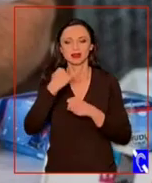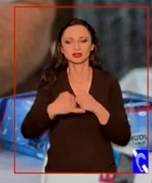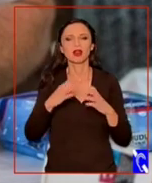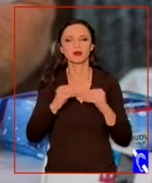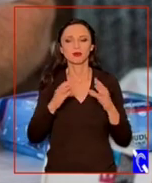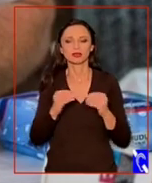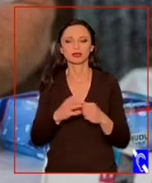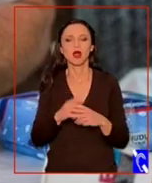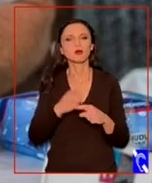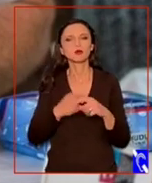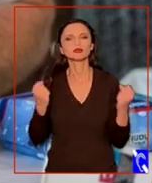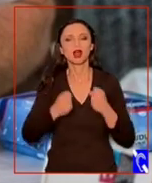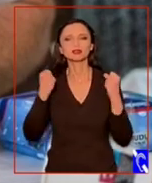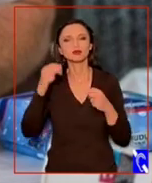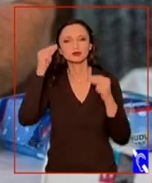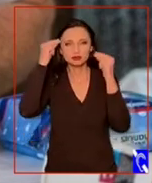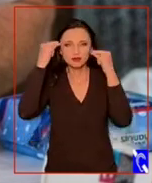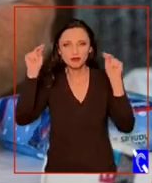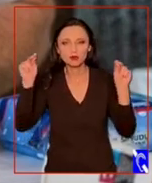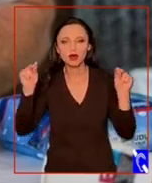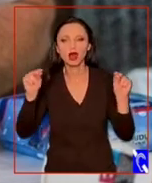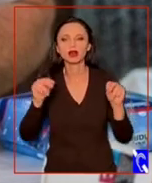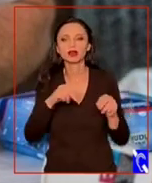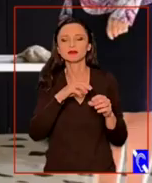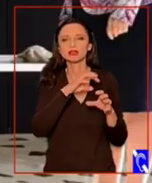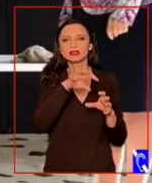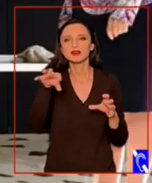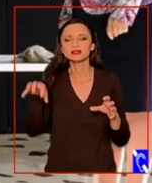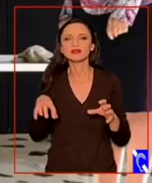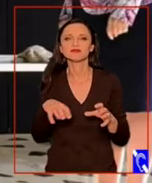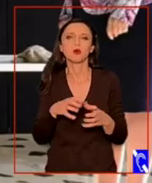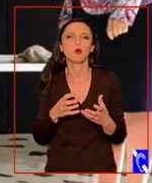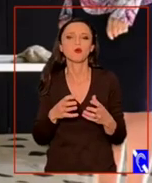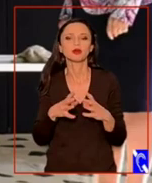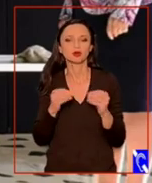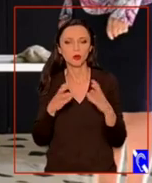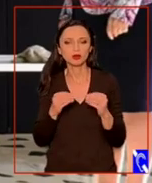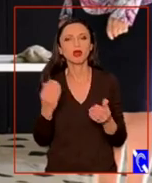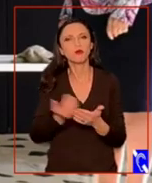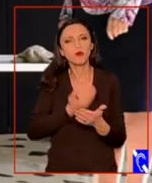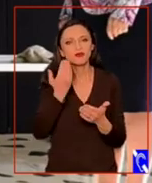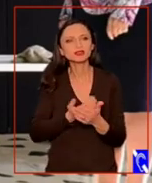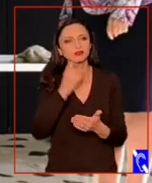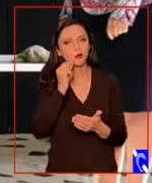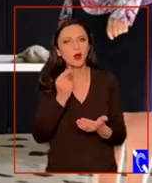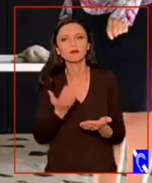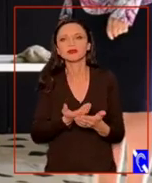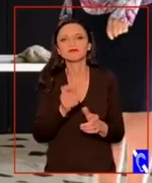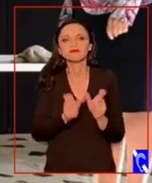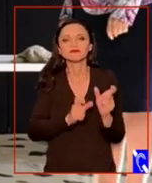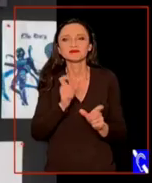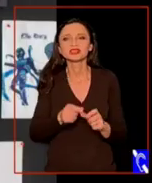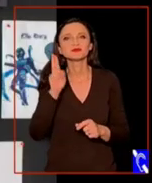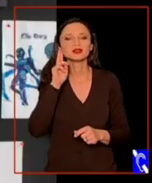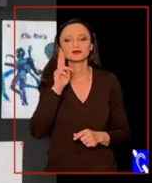acțiuni de conștientizare. Am mers prin diferite locuri din România și am povestit oamenilor